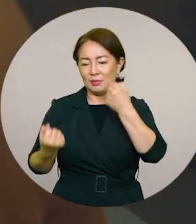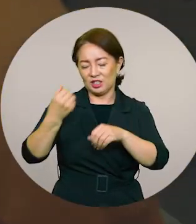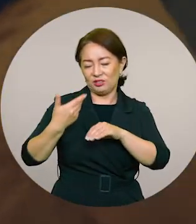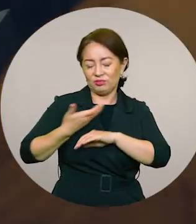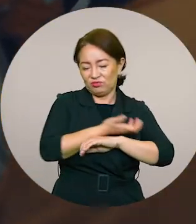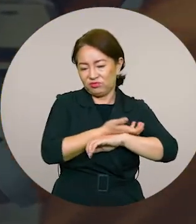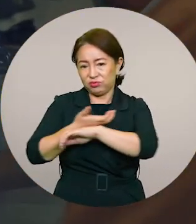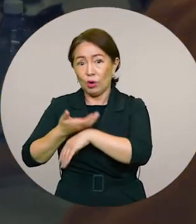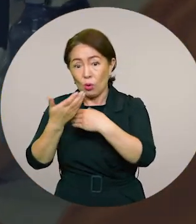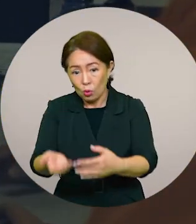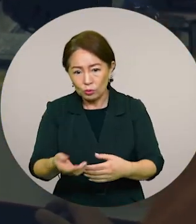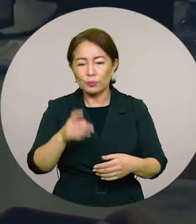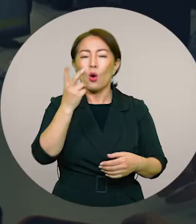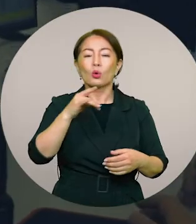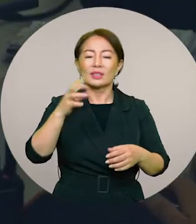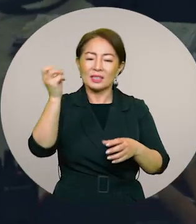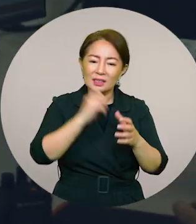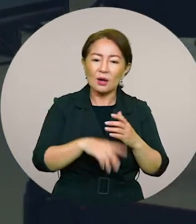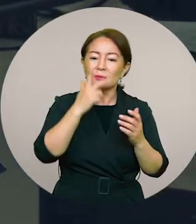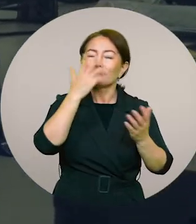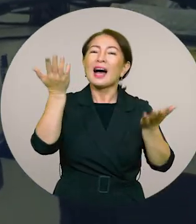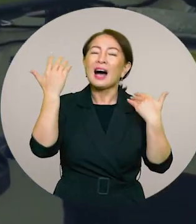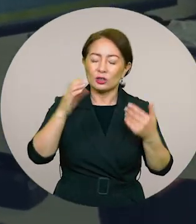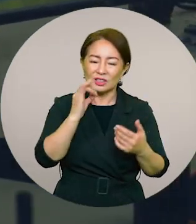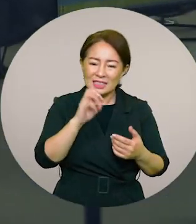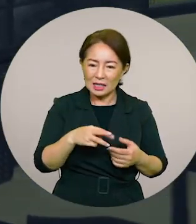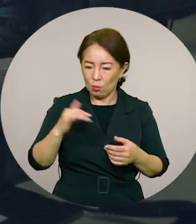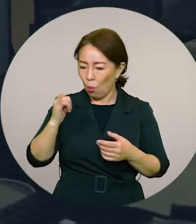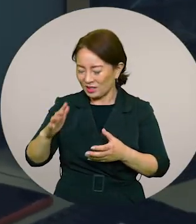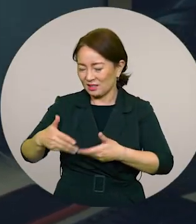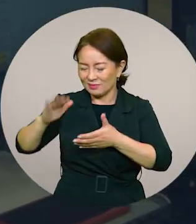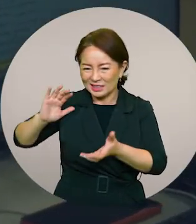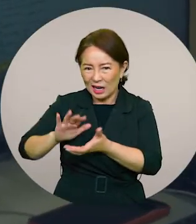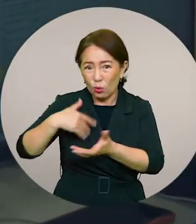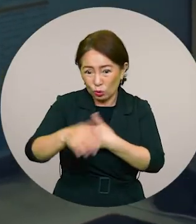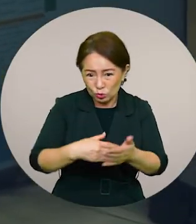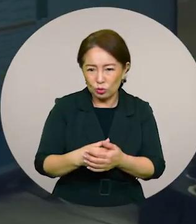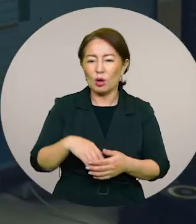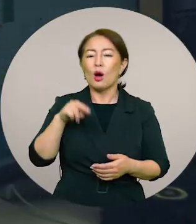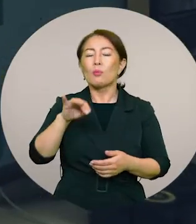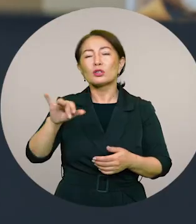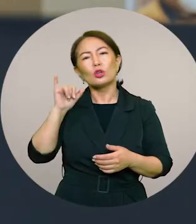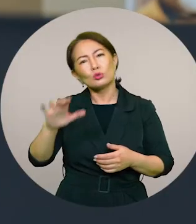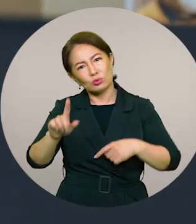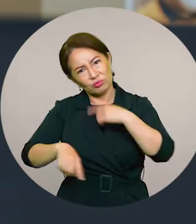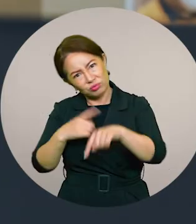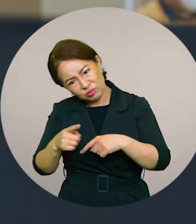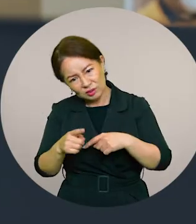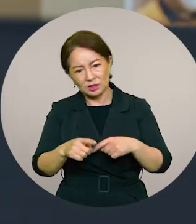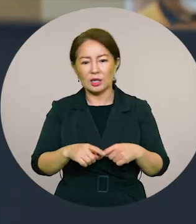тээвэрлэлтийн систем, тэгээд агааржуулалтын систем, ус шахуургын систем, тэгээд процесс усны систем гэдэг. Тэгээд